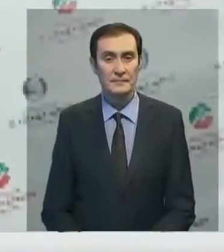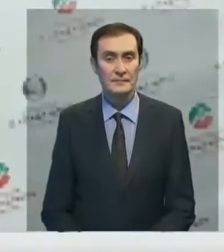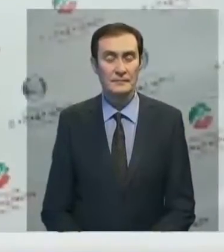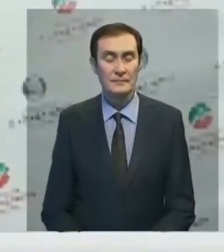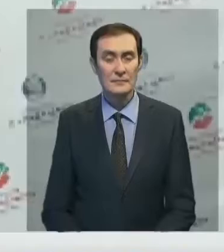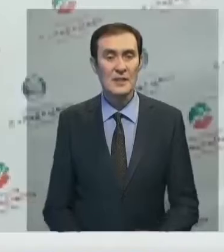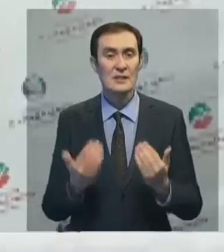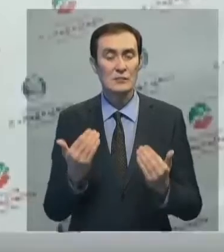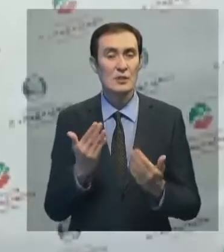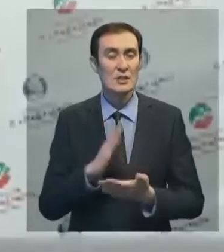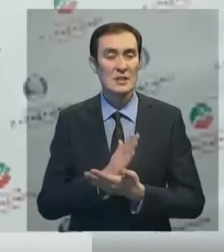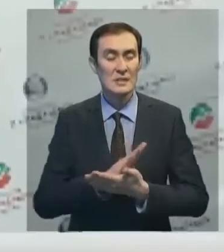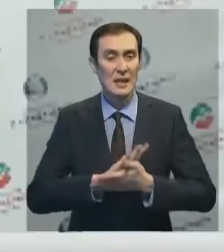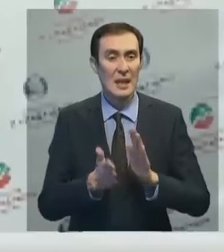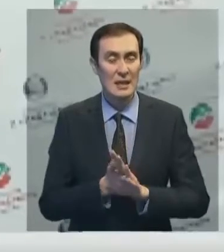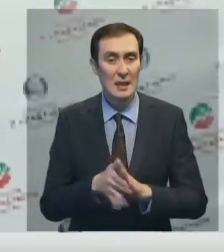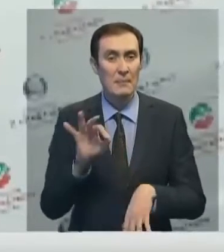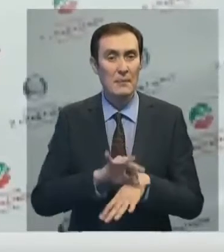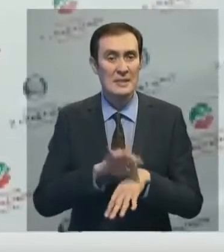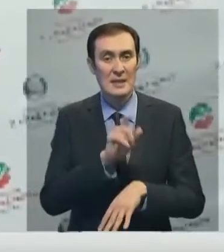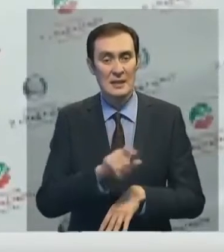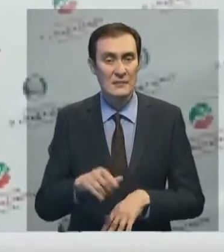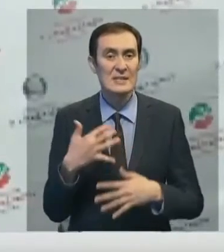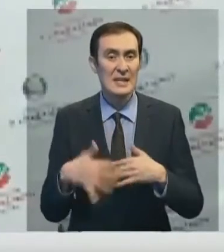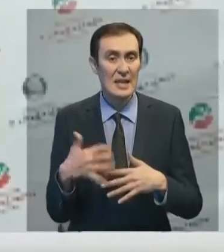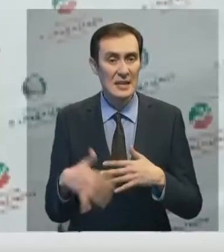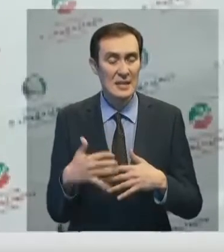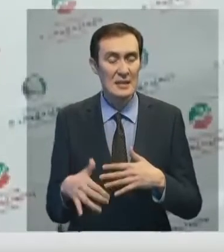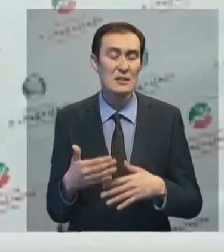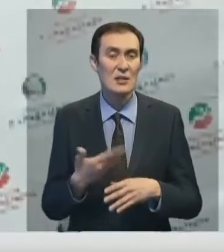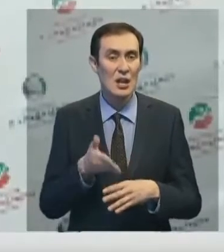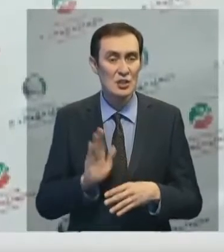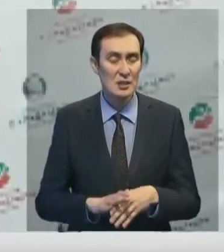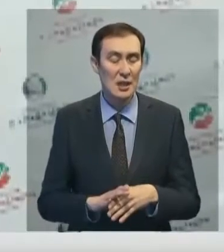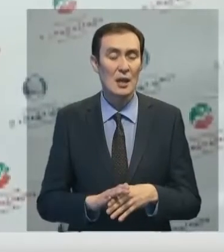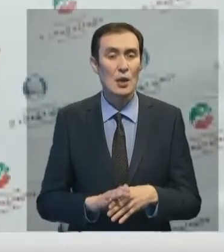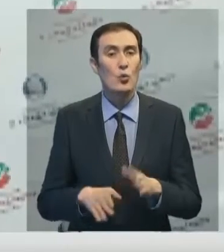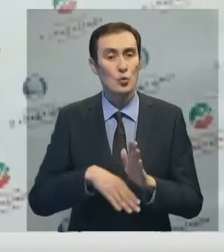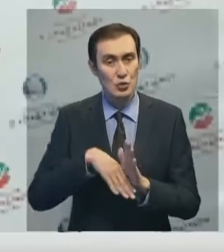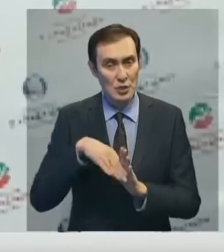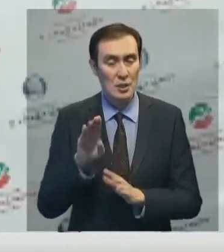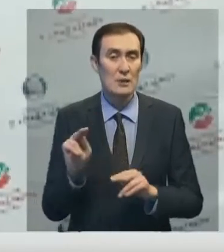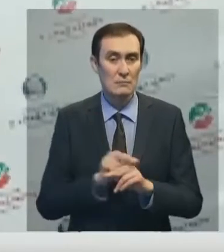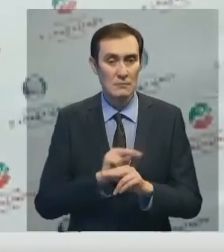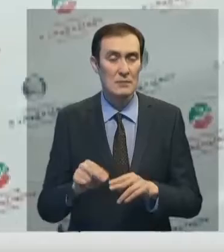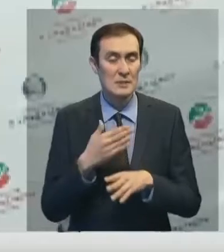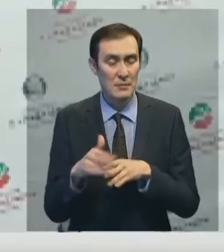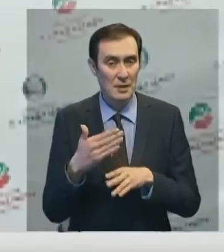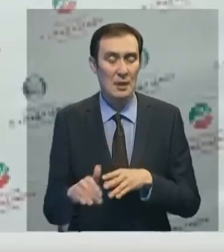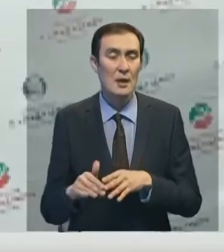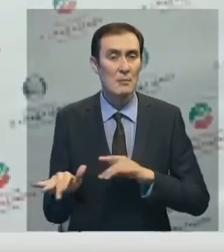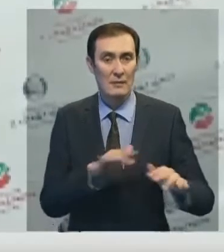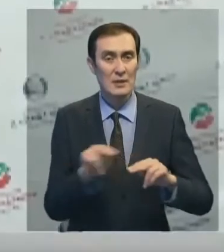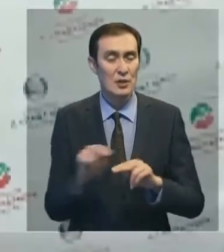На сегодня состояние пациентов ближе к средней степени тяжести, в динамике с улучшением на фоне